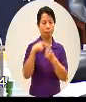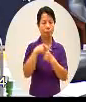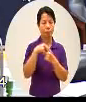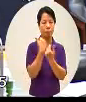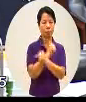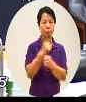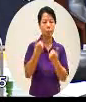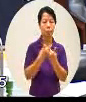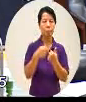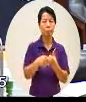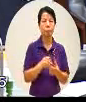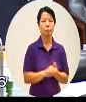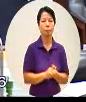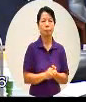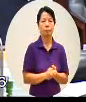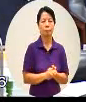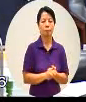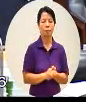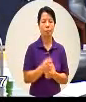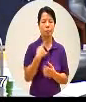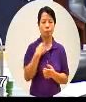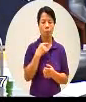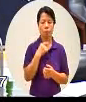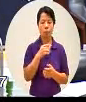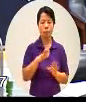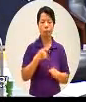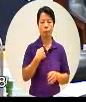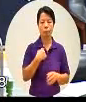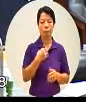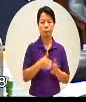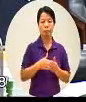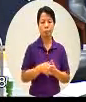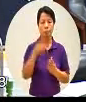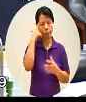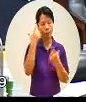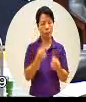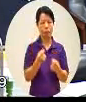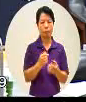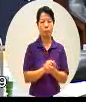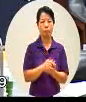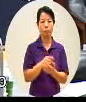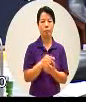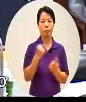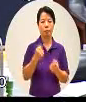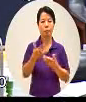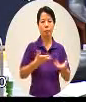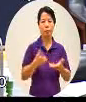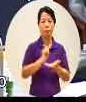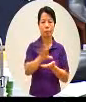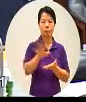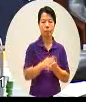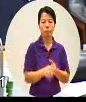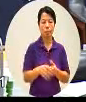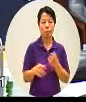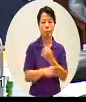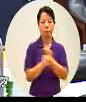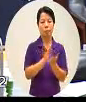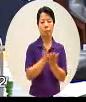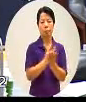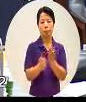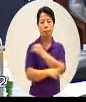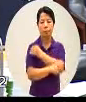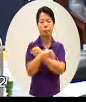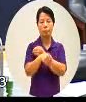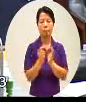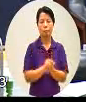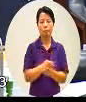委，本席哦，本来很认同你在你的业务报告最后一页写得非常的